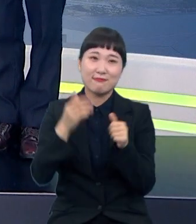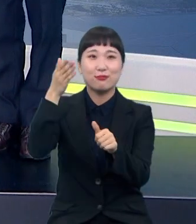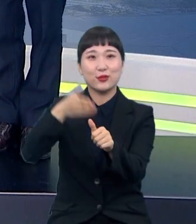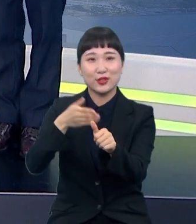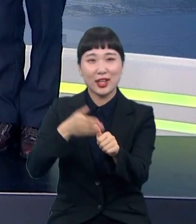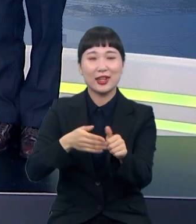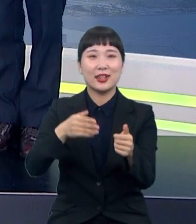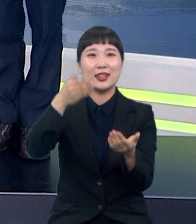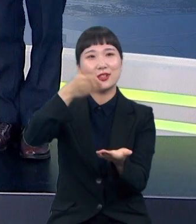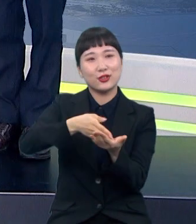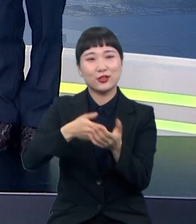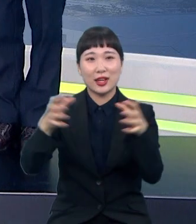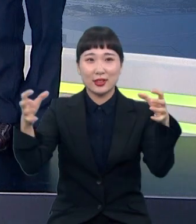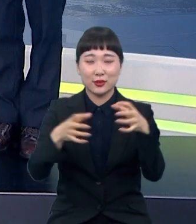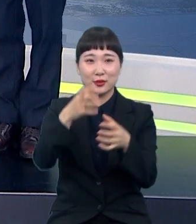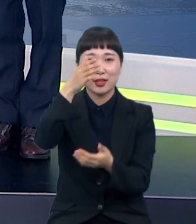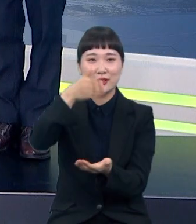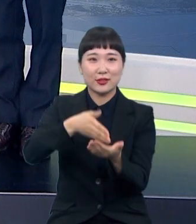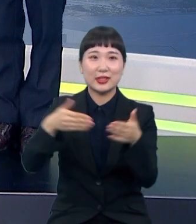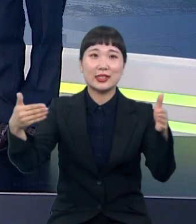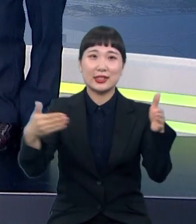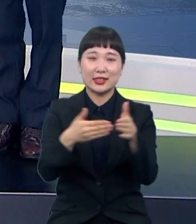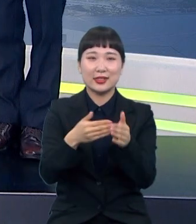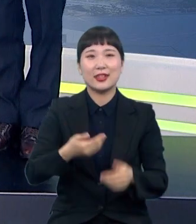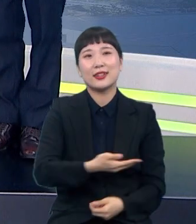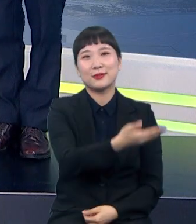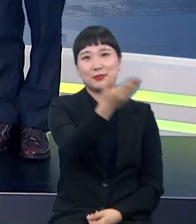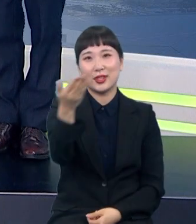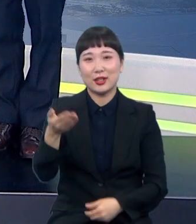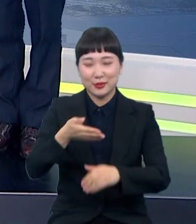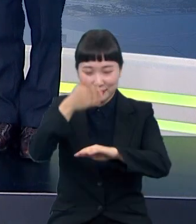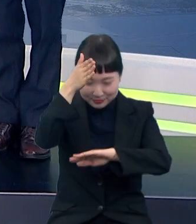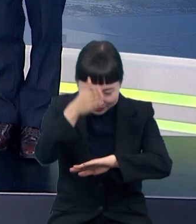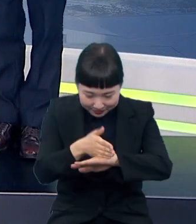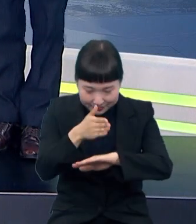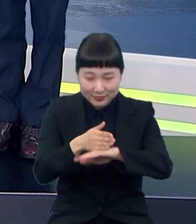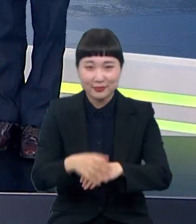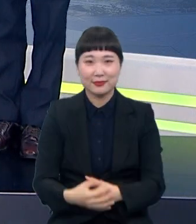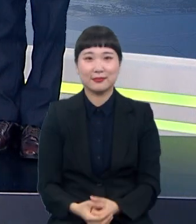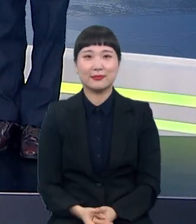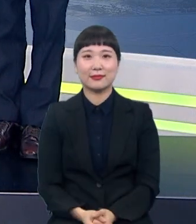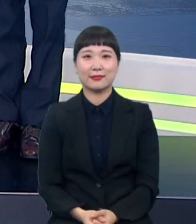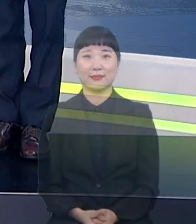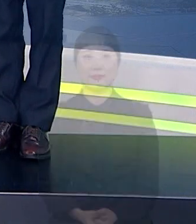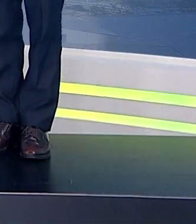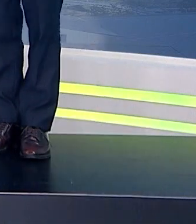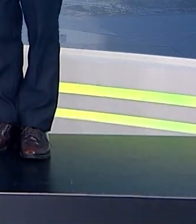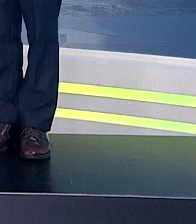이상으로 BTV 주간 종합 뉴스를 마칩니다. 시청해주신 여러분 고맙습니다.